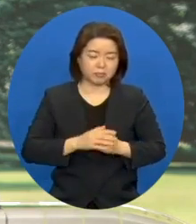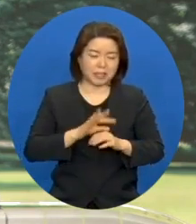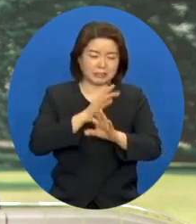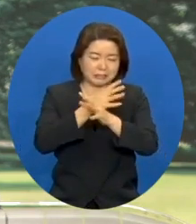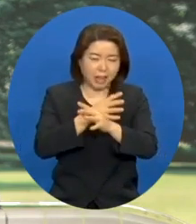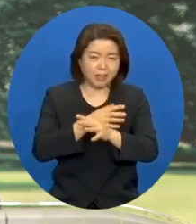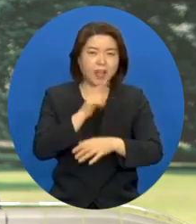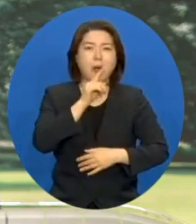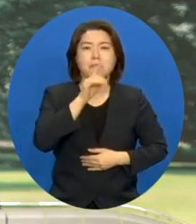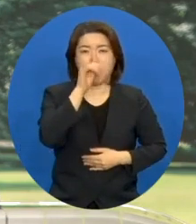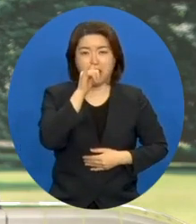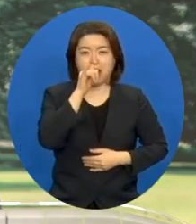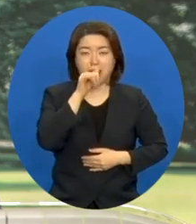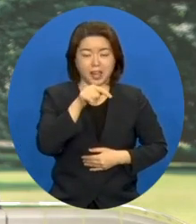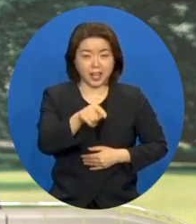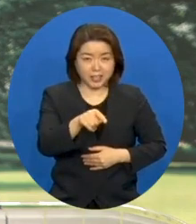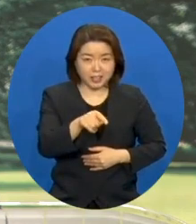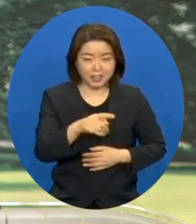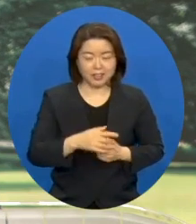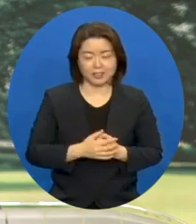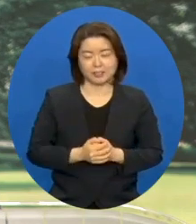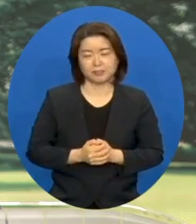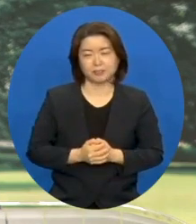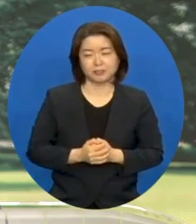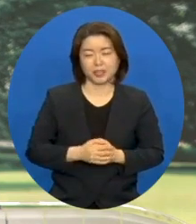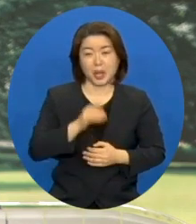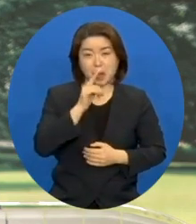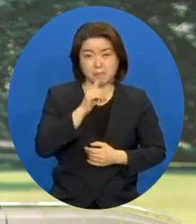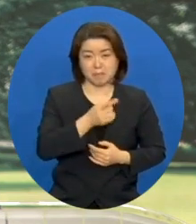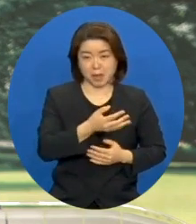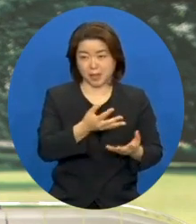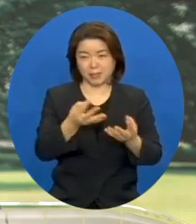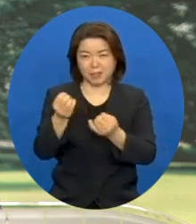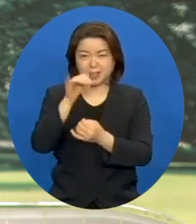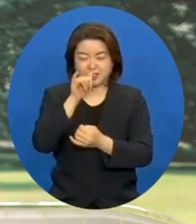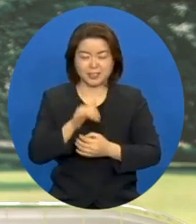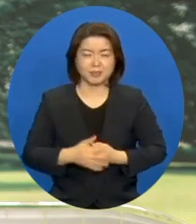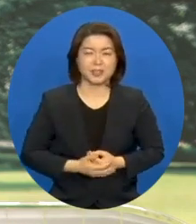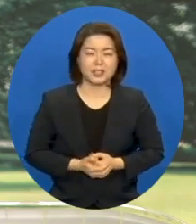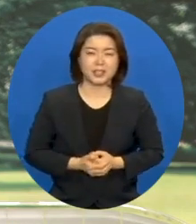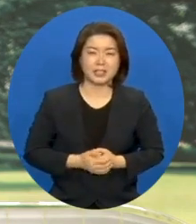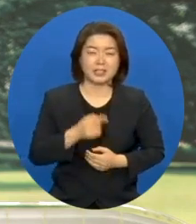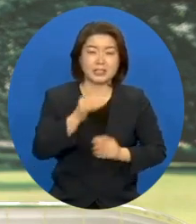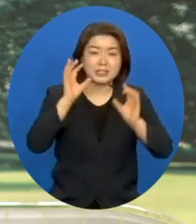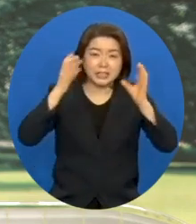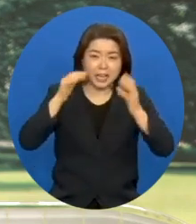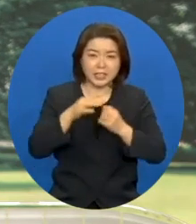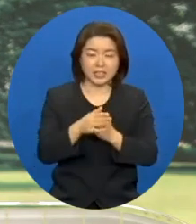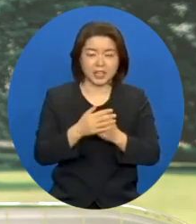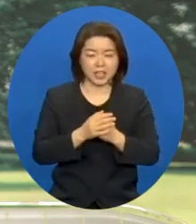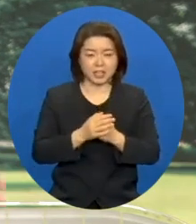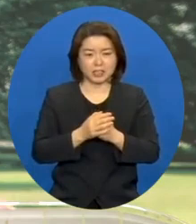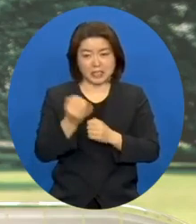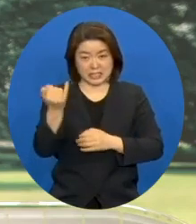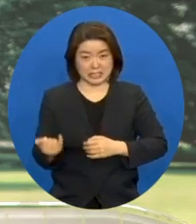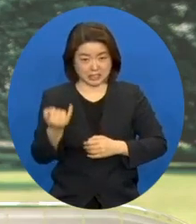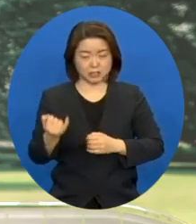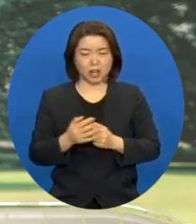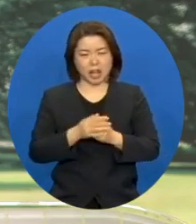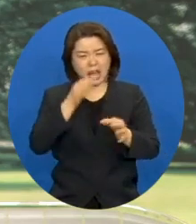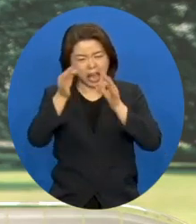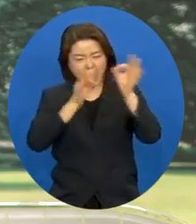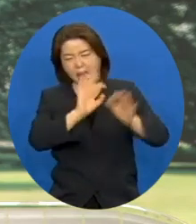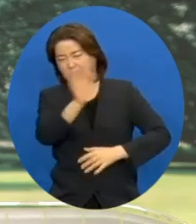장난치고 하느라고 그렇게들 말하는 분들이 있죠. 근데 이 아이가 막 악을 쓰면서 아니라고